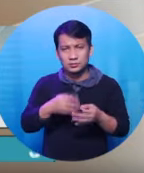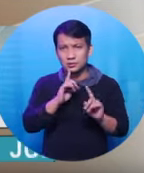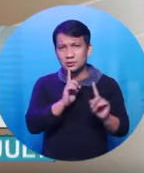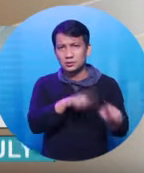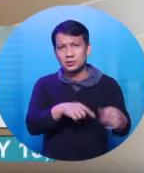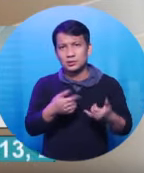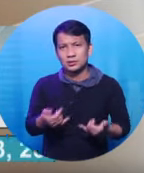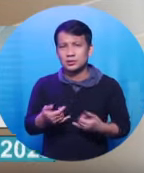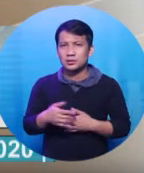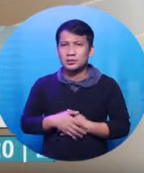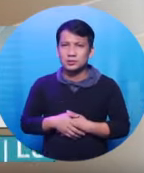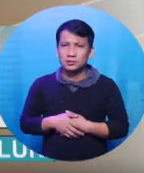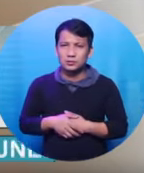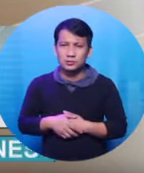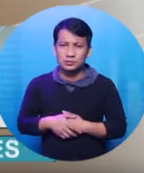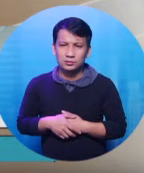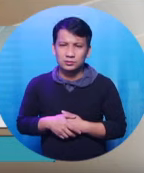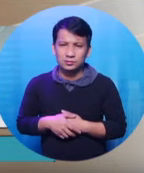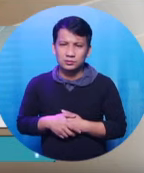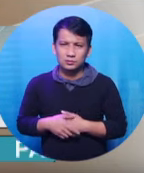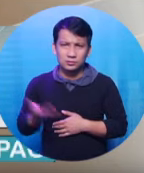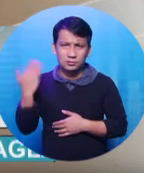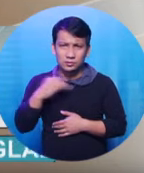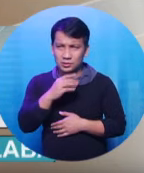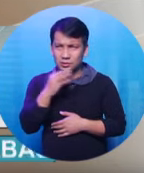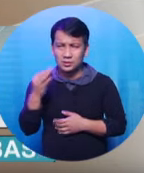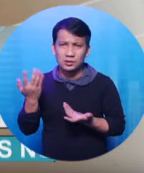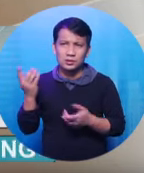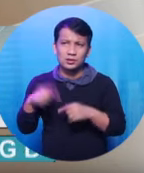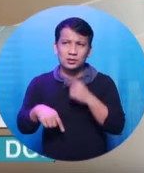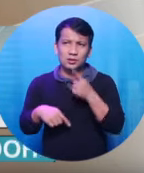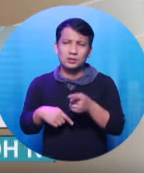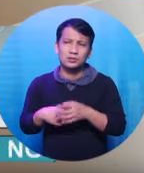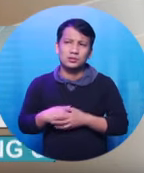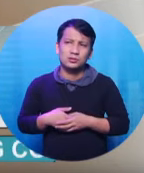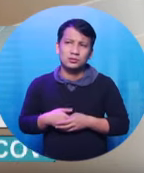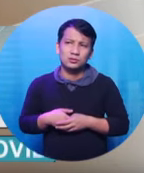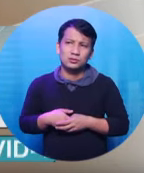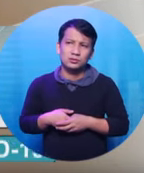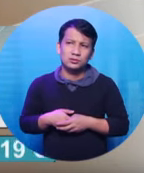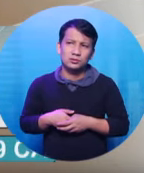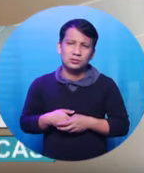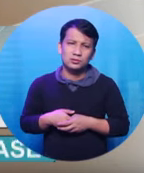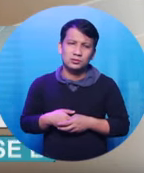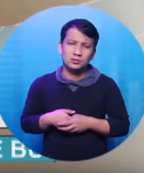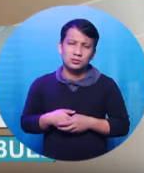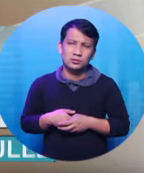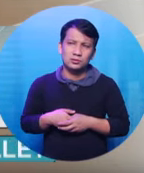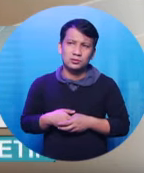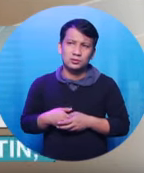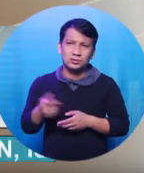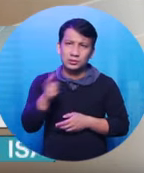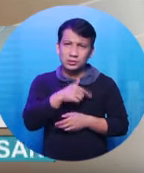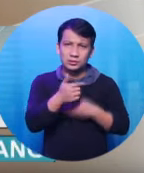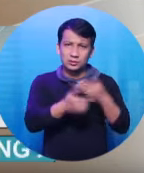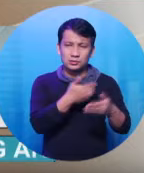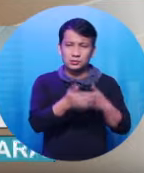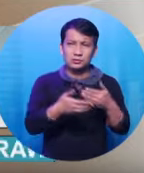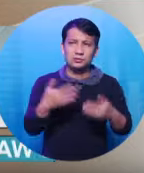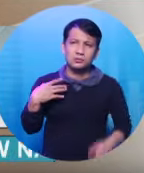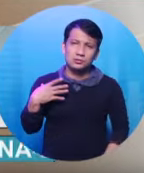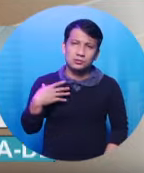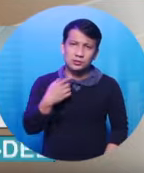na magsasalita. Kasi yes, nung sir, una okay. Ayaw niyo magsalita. Opo sir, nag-a-adhere lang po kami sa protocol.